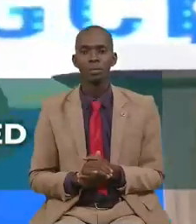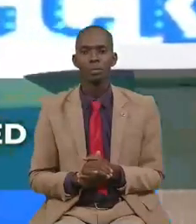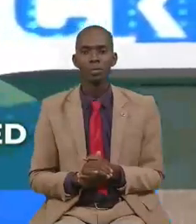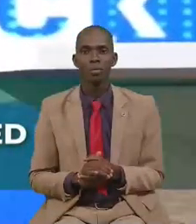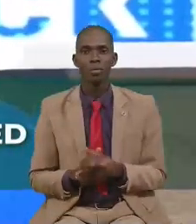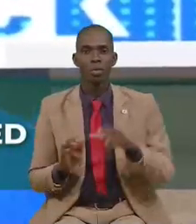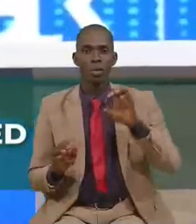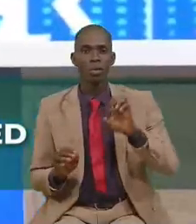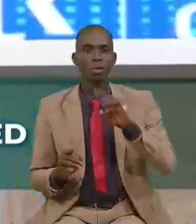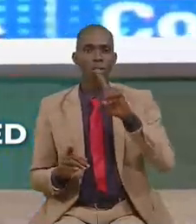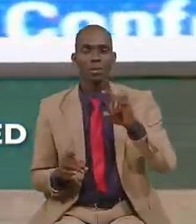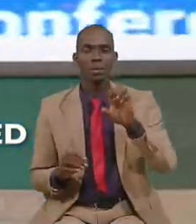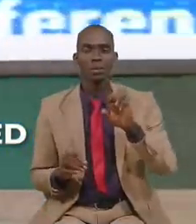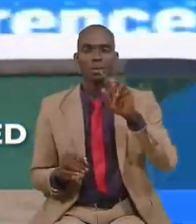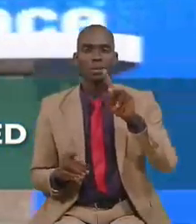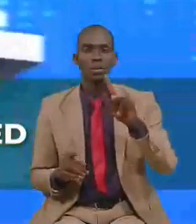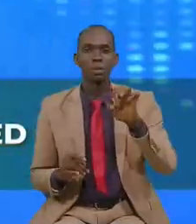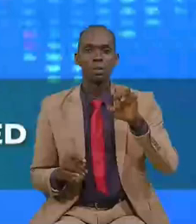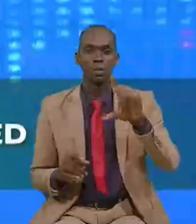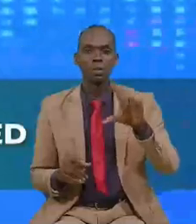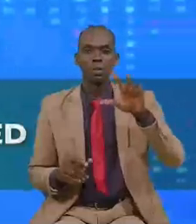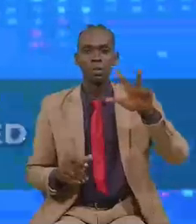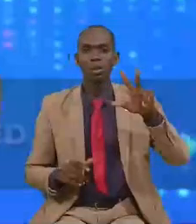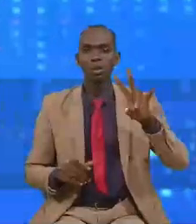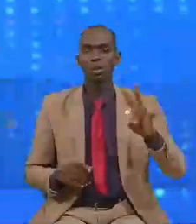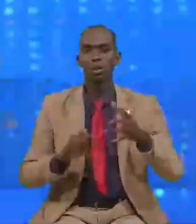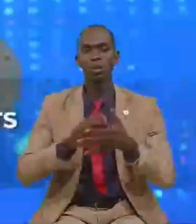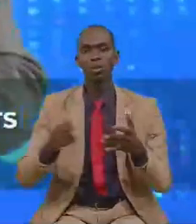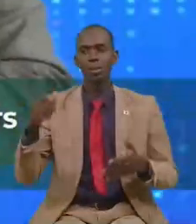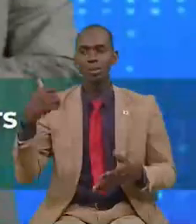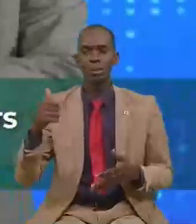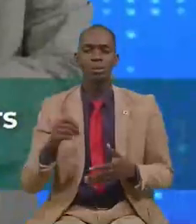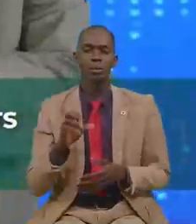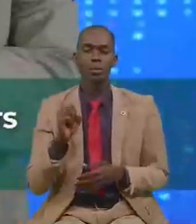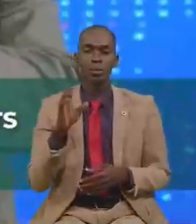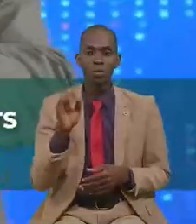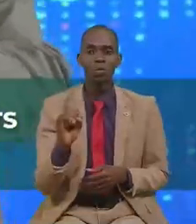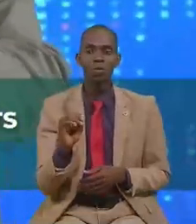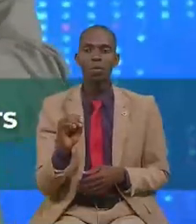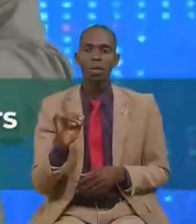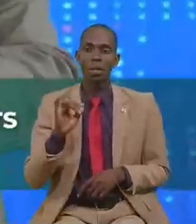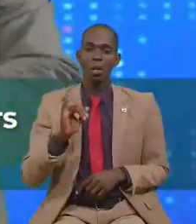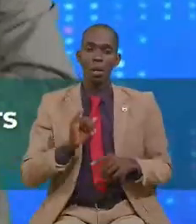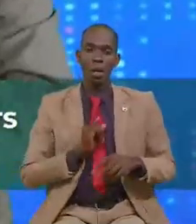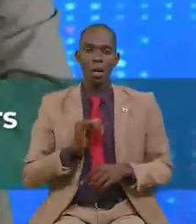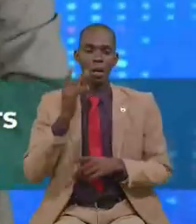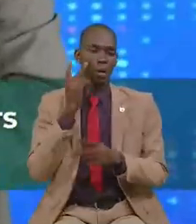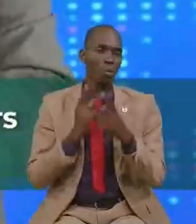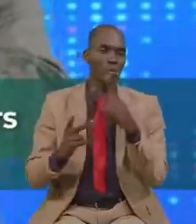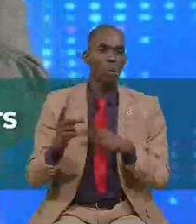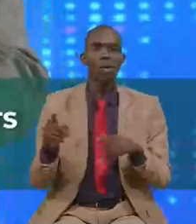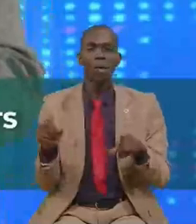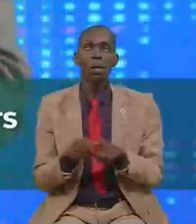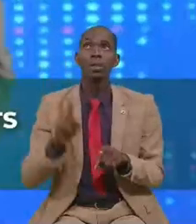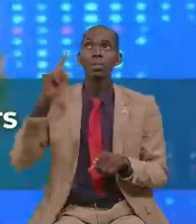Ézéchiel 37 maintenant. Verset 10. Je prophétisais selon l'ordre qu'il m'avait